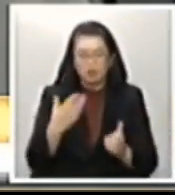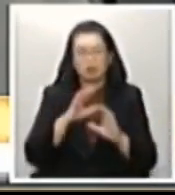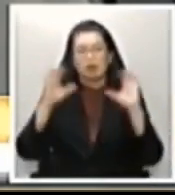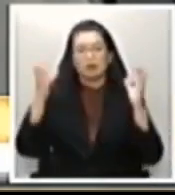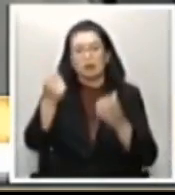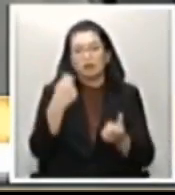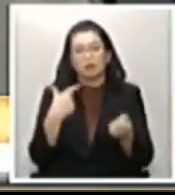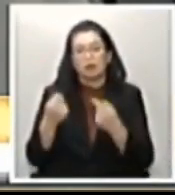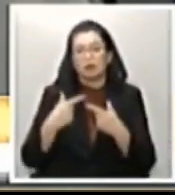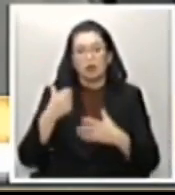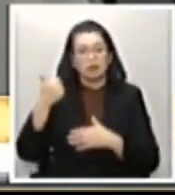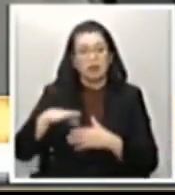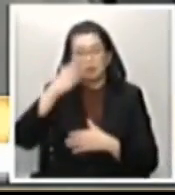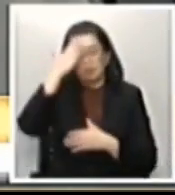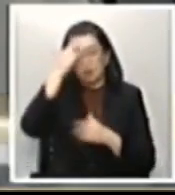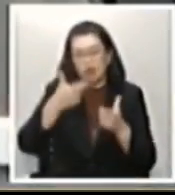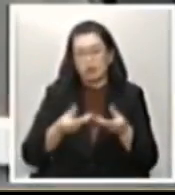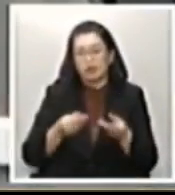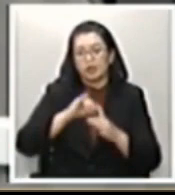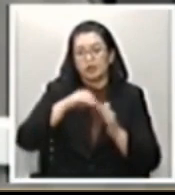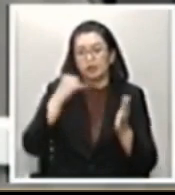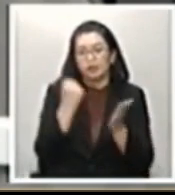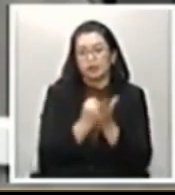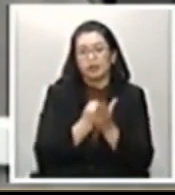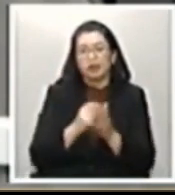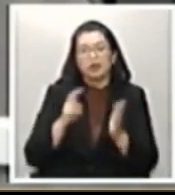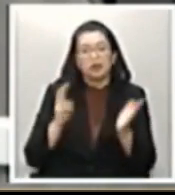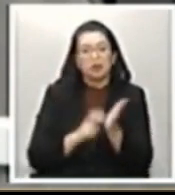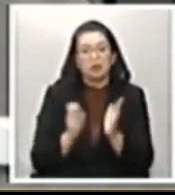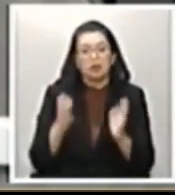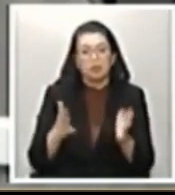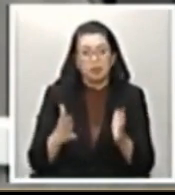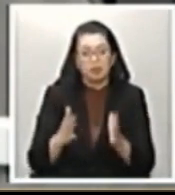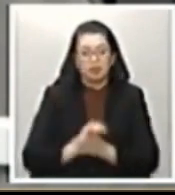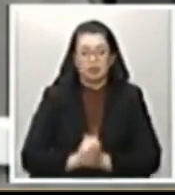ได้ครับก็ขอกราบเรียนเพื่อให้ท่านกระทรวงมหาดไทยเร่งรัดออกโฉนดที่ดินด้วยนะครับขอบคุณมาก